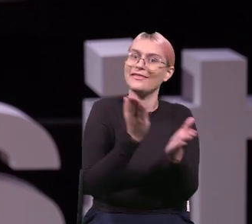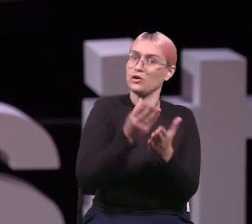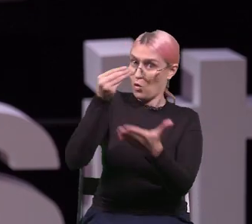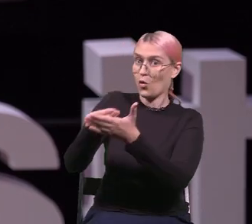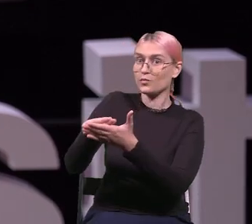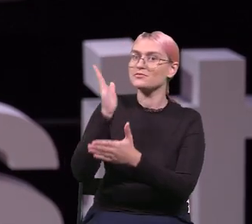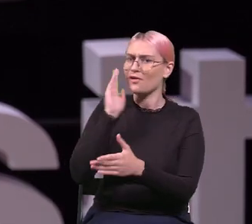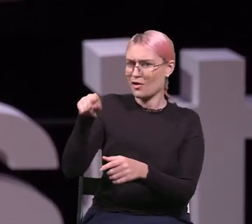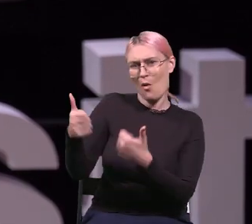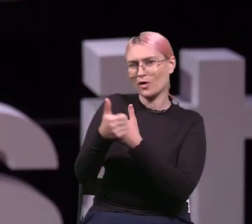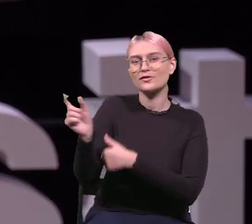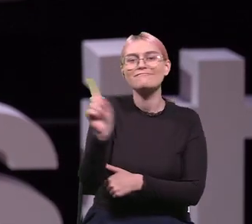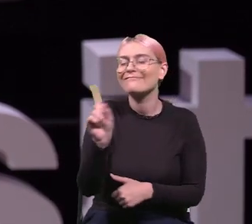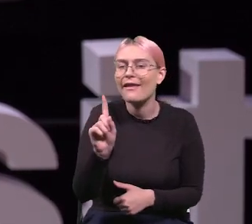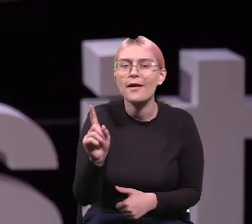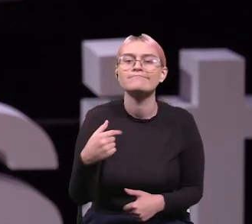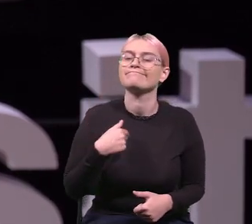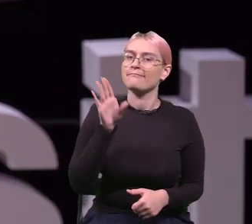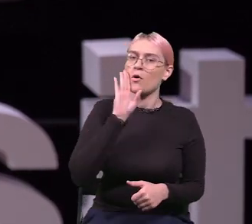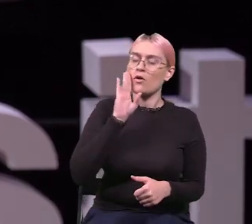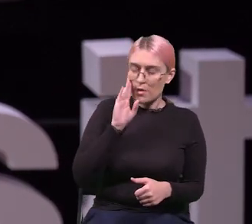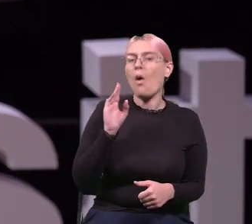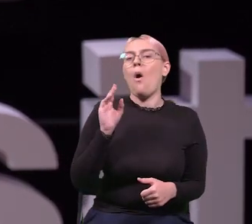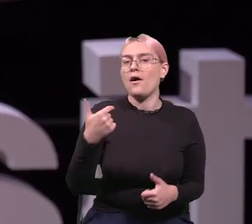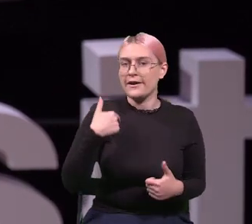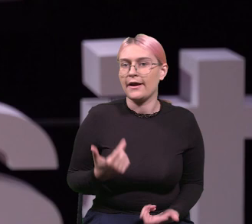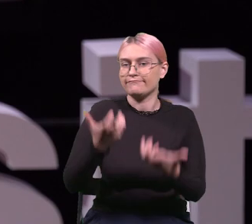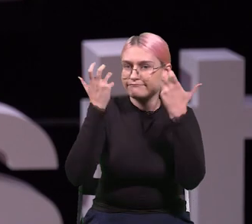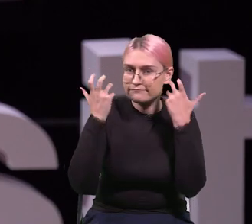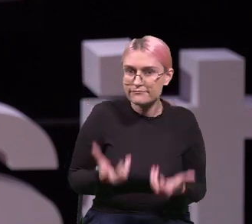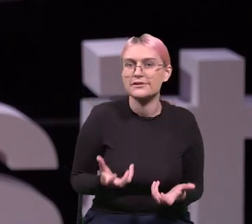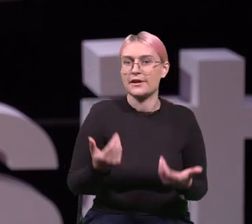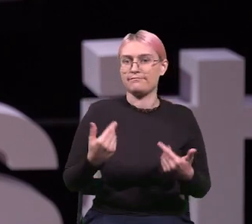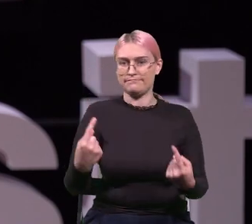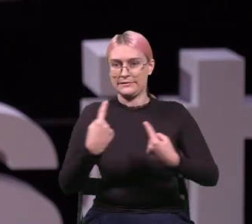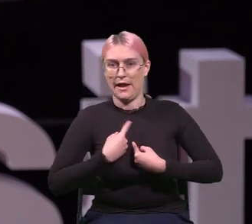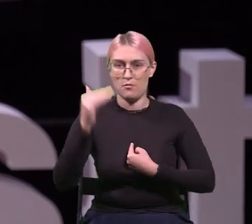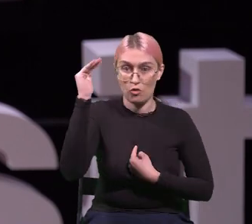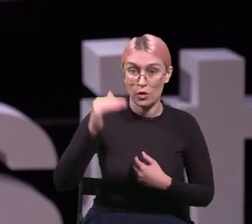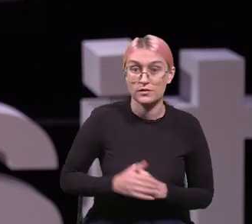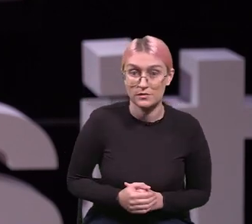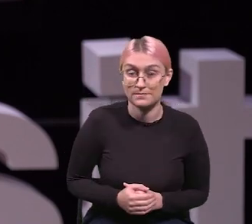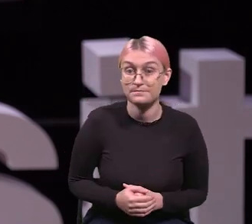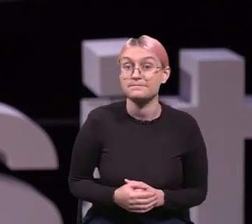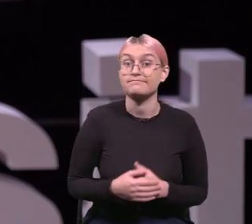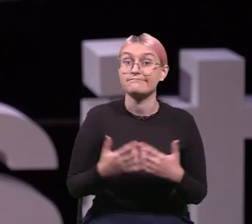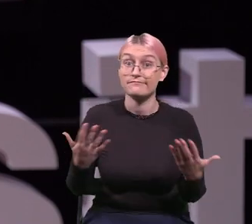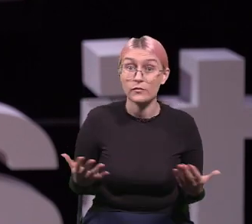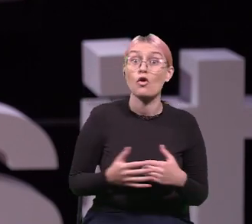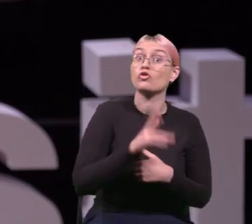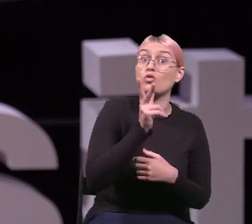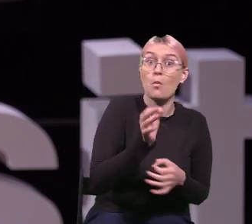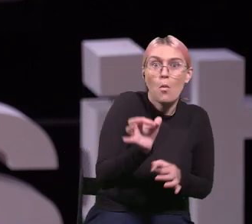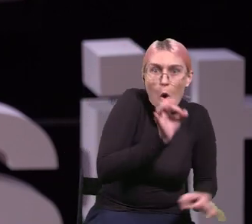to zupełnie inną relację z pieniędzmi niż dług. Taką, którą jest oszczędzanie. W oszczędzaniu chodzi przecież o to, żeby podjąć wysiłek